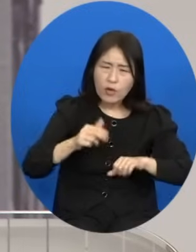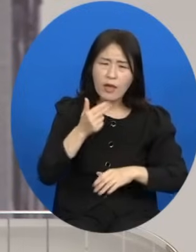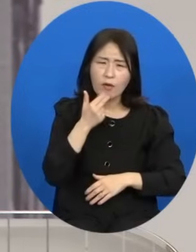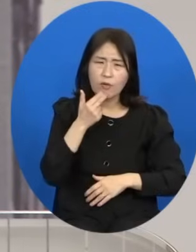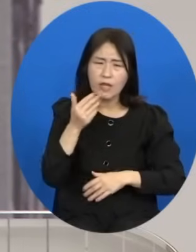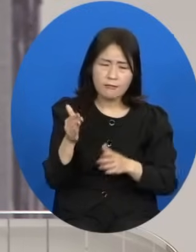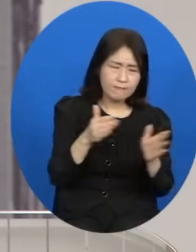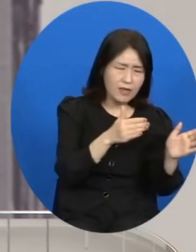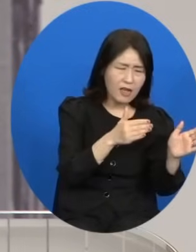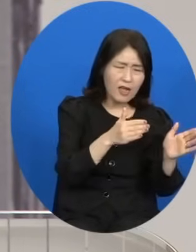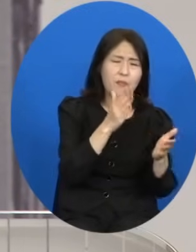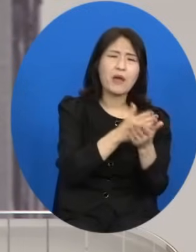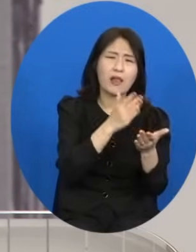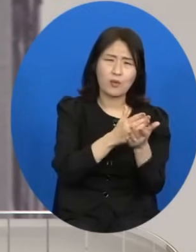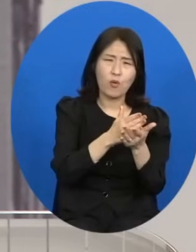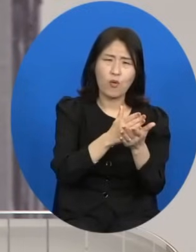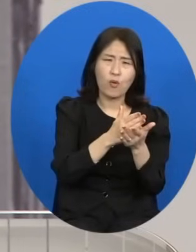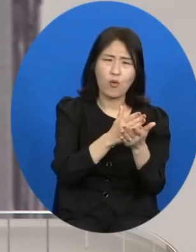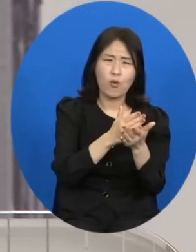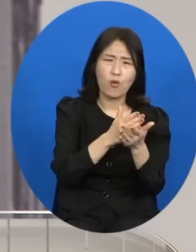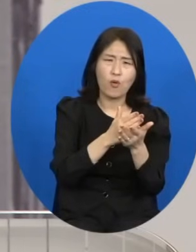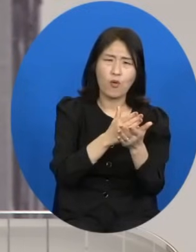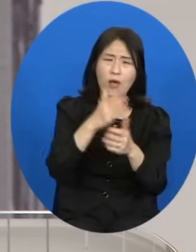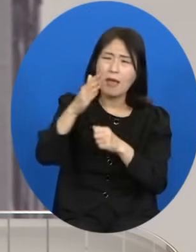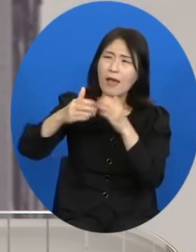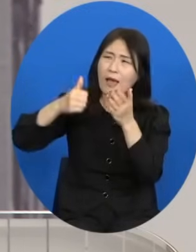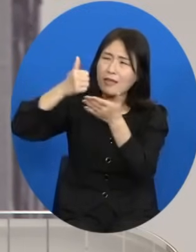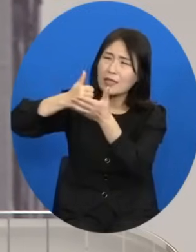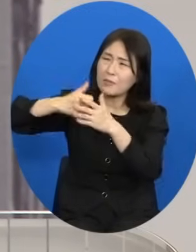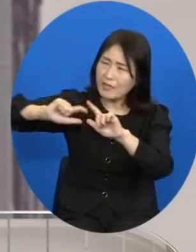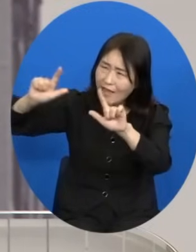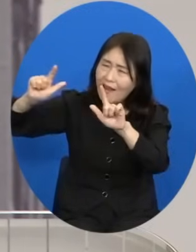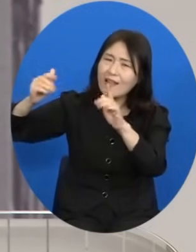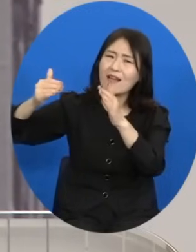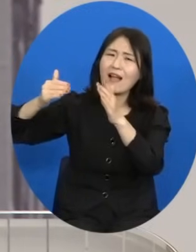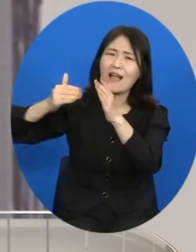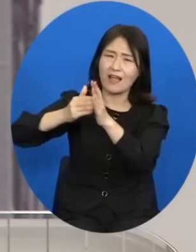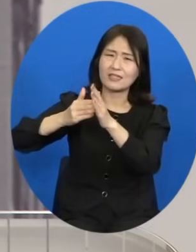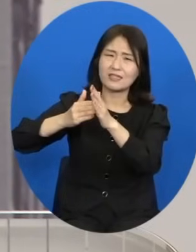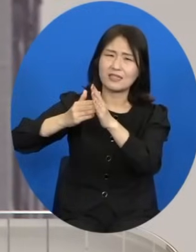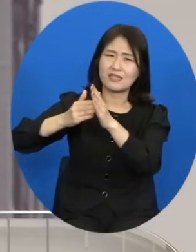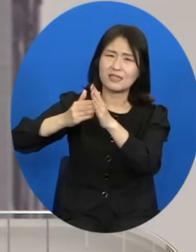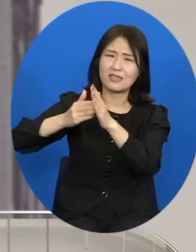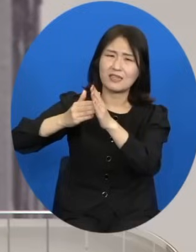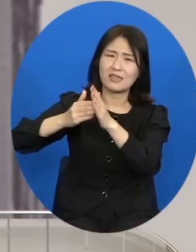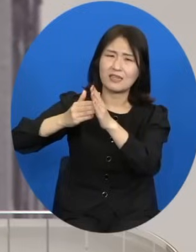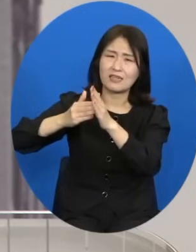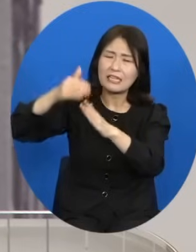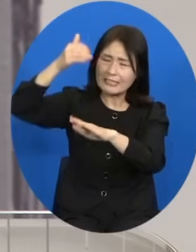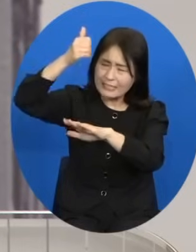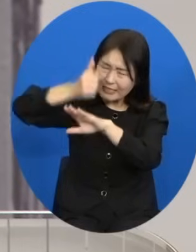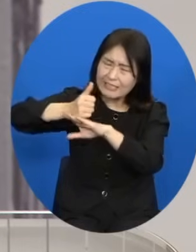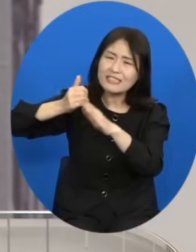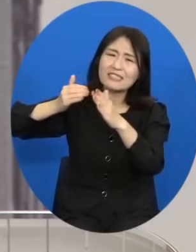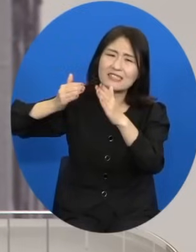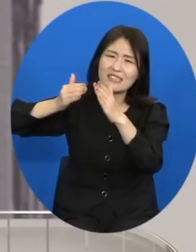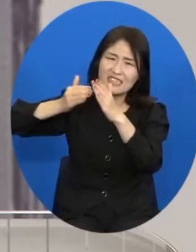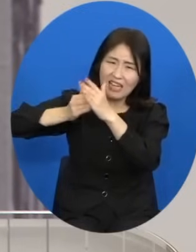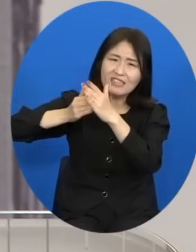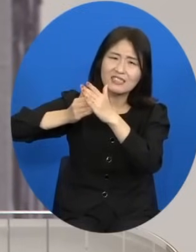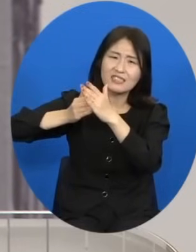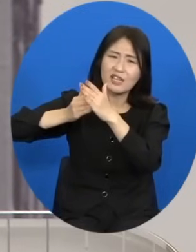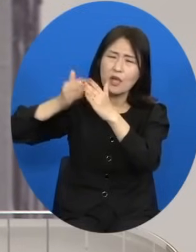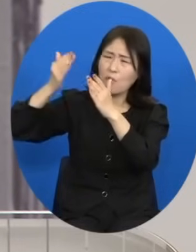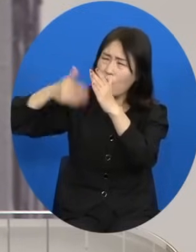말고 200m 남았어 이제 얼마 안 남았어 영광의 날이 이제 준비되고 있어 끝까지 가야 돼